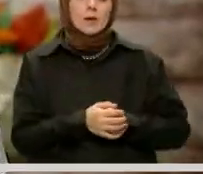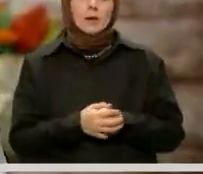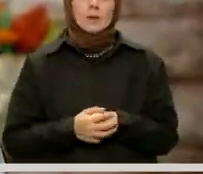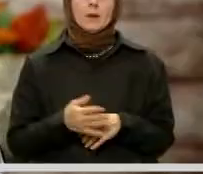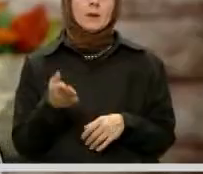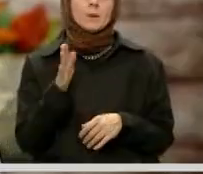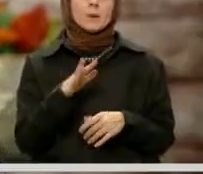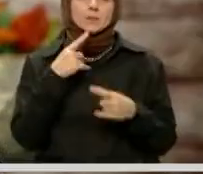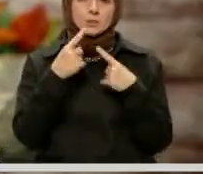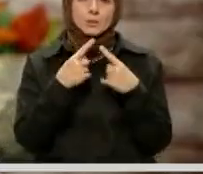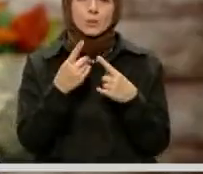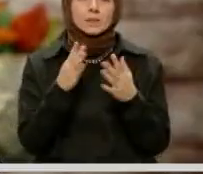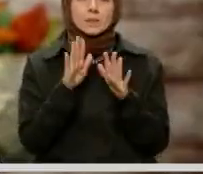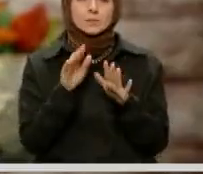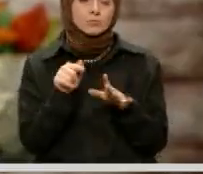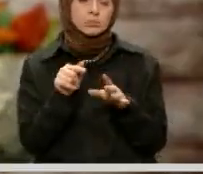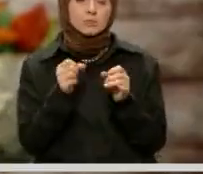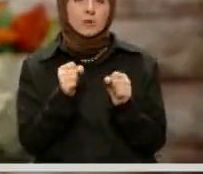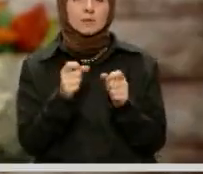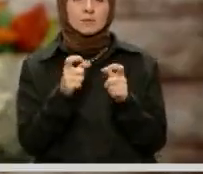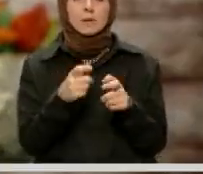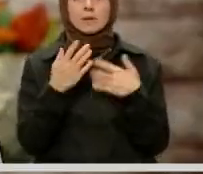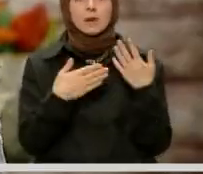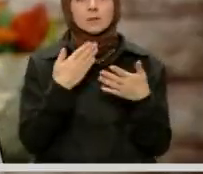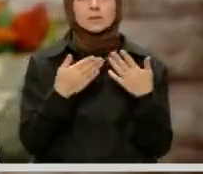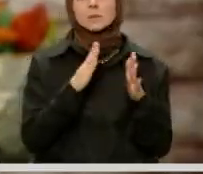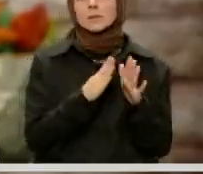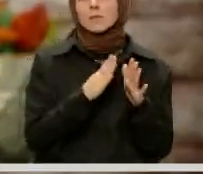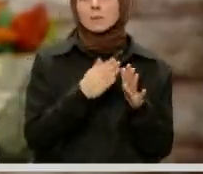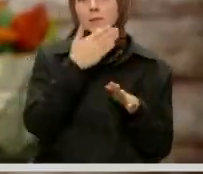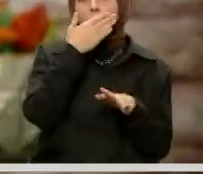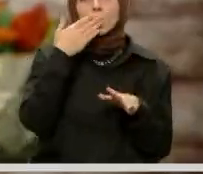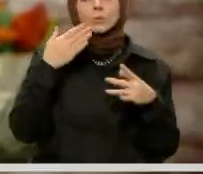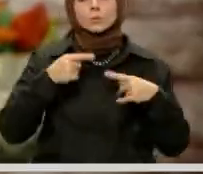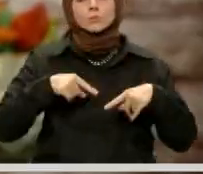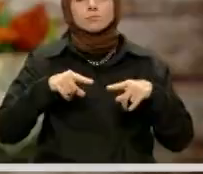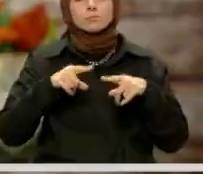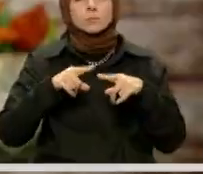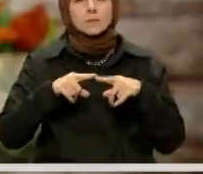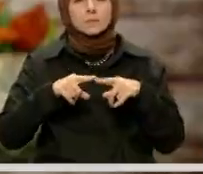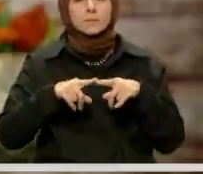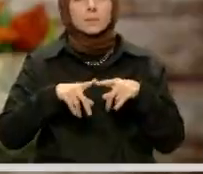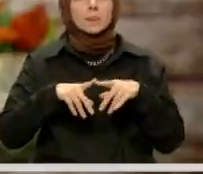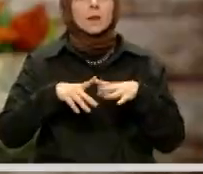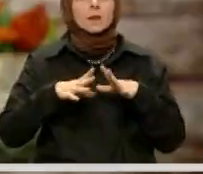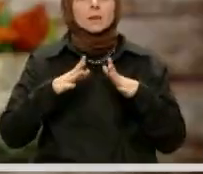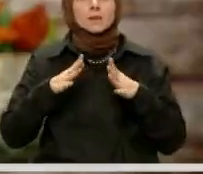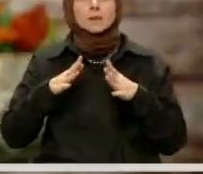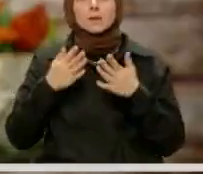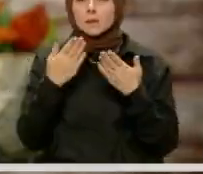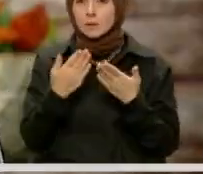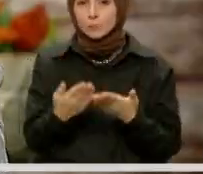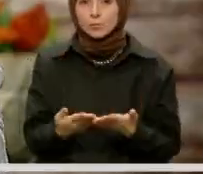zikretmiştik zaten. Kaldığım yerden devam edeyim müsaadenizle. Lütfen. Oruç bizim kanaatimizi arttırır. Bizi kanaatkar bir kul